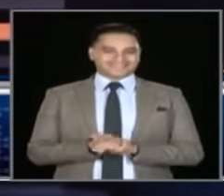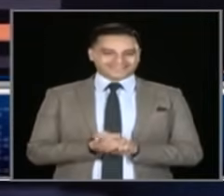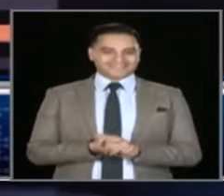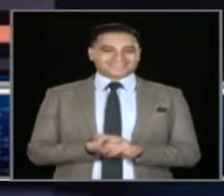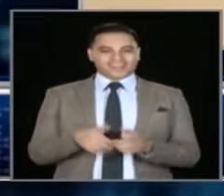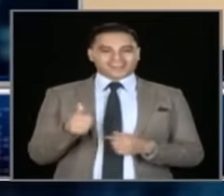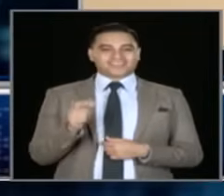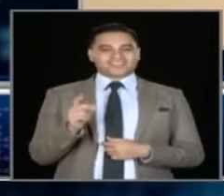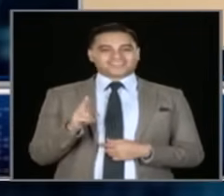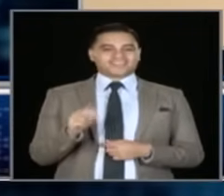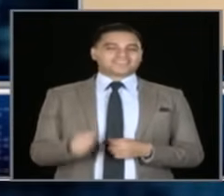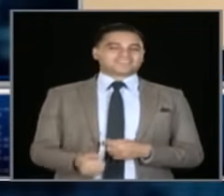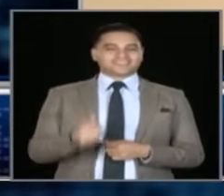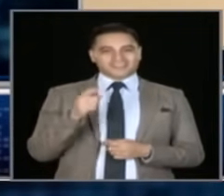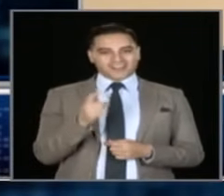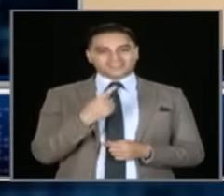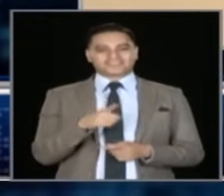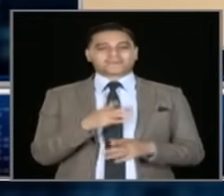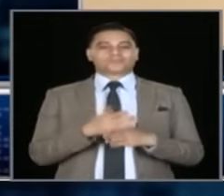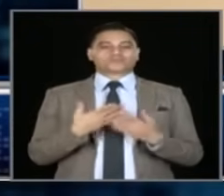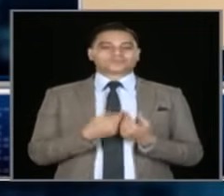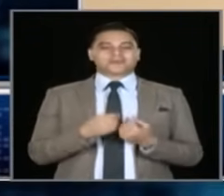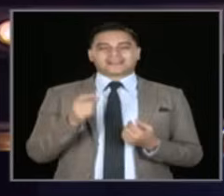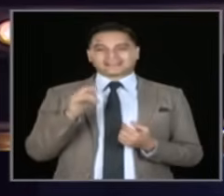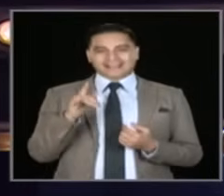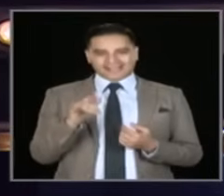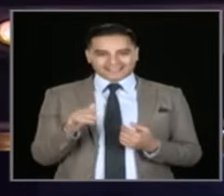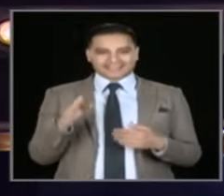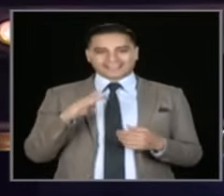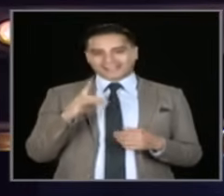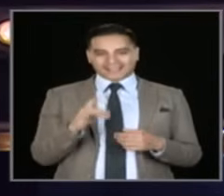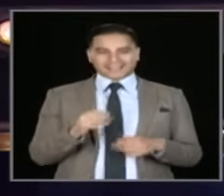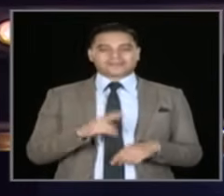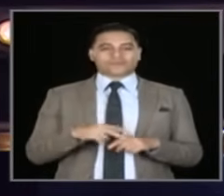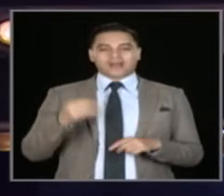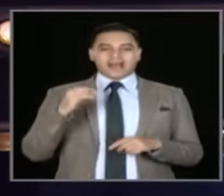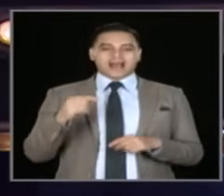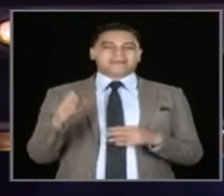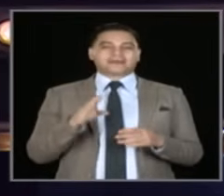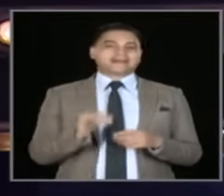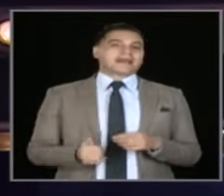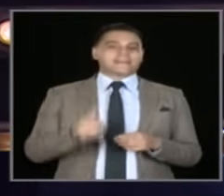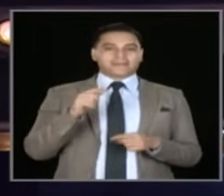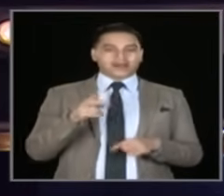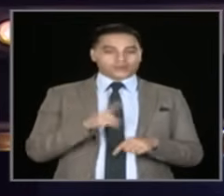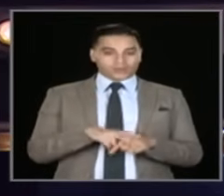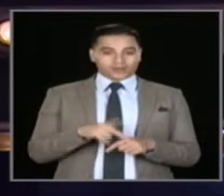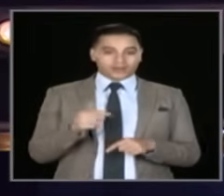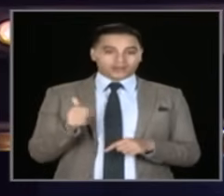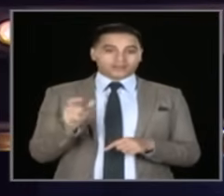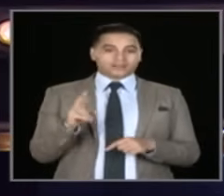هي انتصار فعلا بطولة نيلي كريم، باسم سمرة وأحمد كمان. والحقيقة انتصار في الفترة